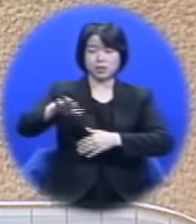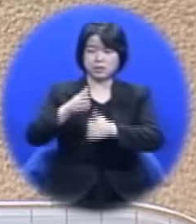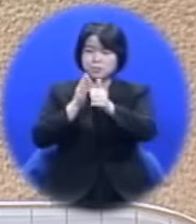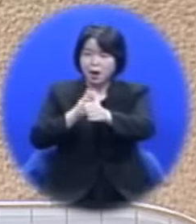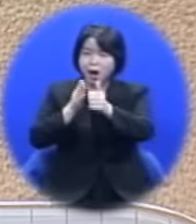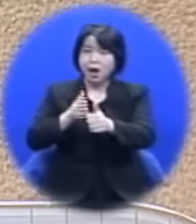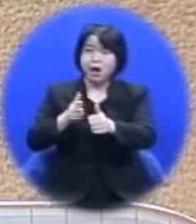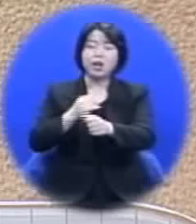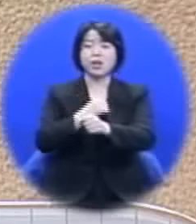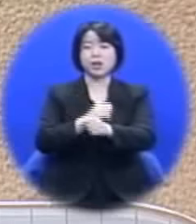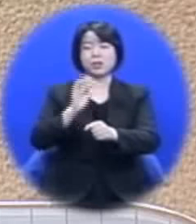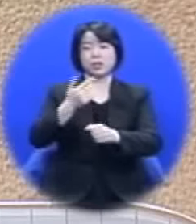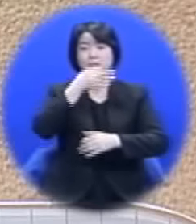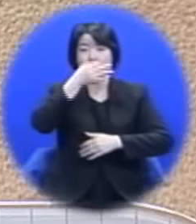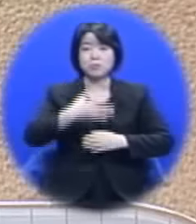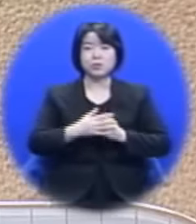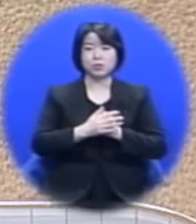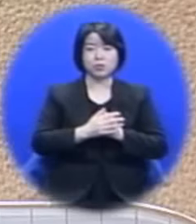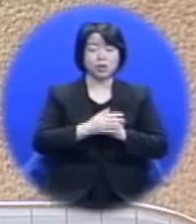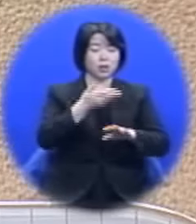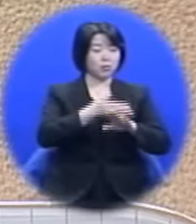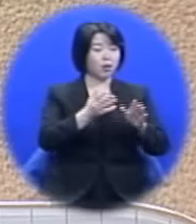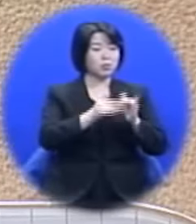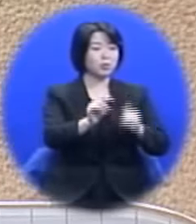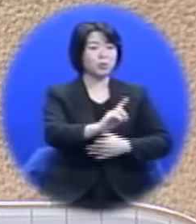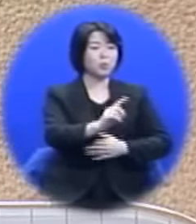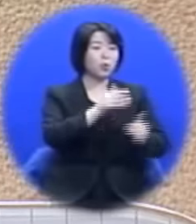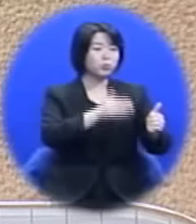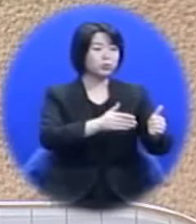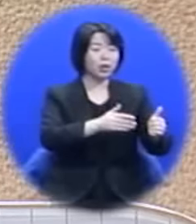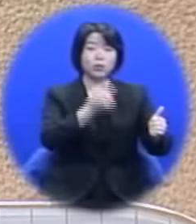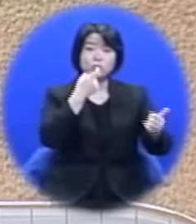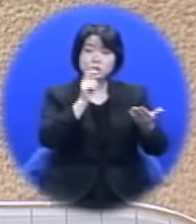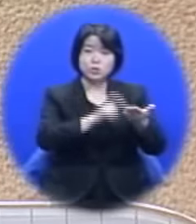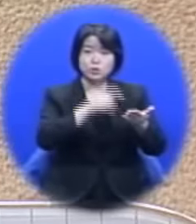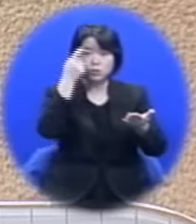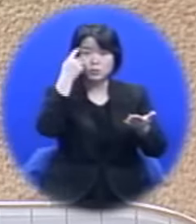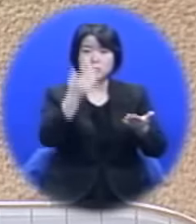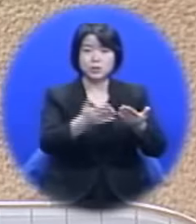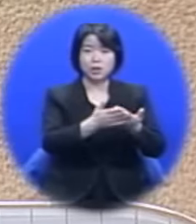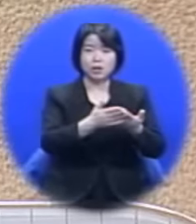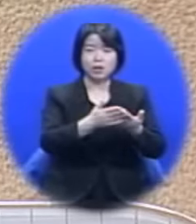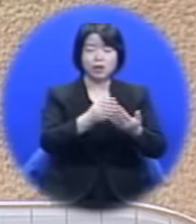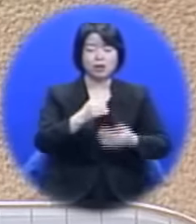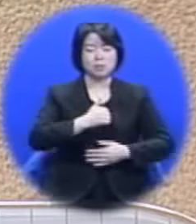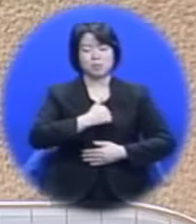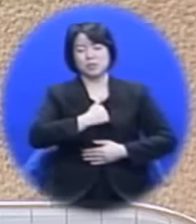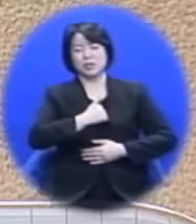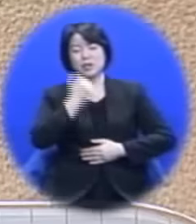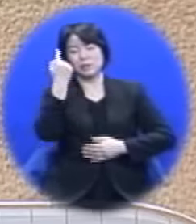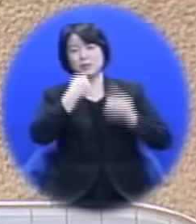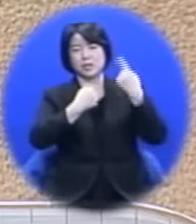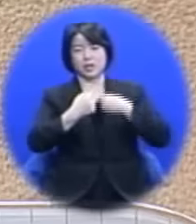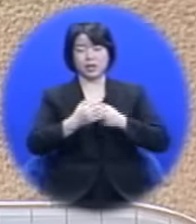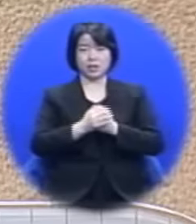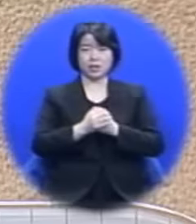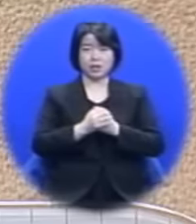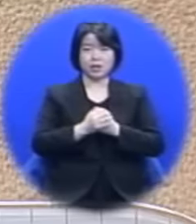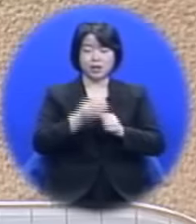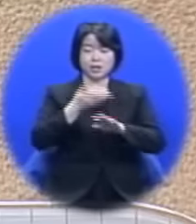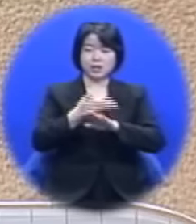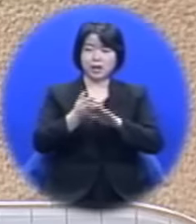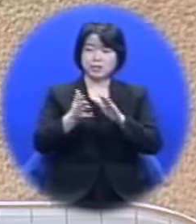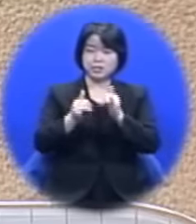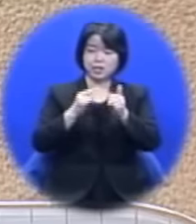남에게 가서 뭐 부탁하는게 쉽습니까 그 얼마나 자존심 상하니까 얼마나 힘들어요 남에게 뭘